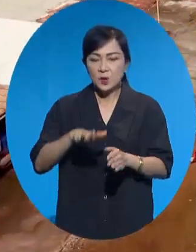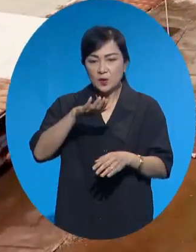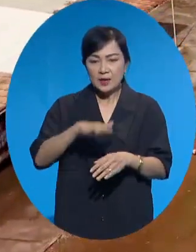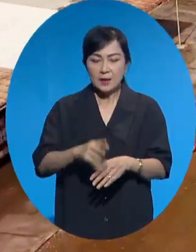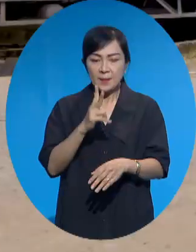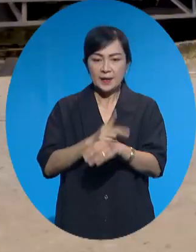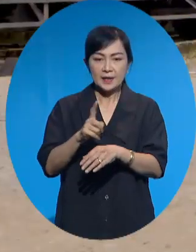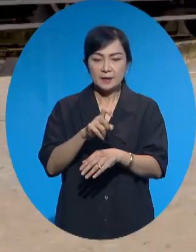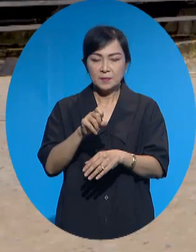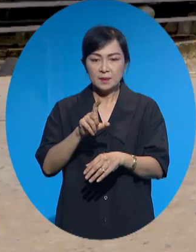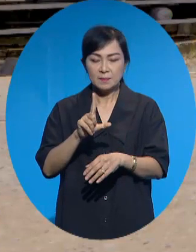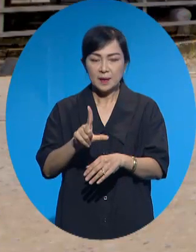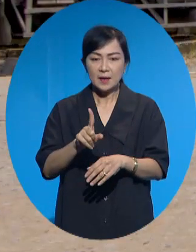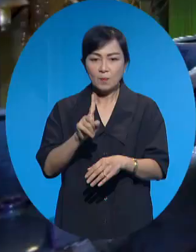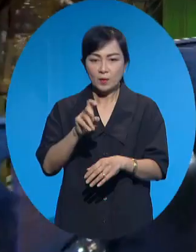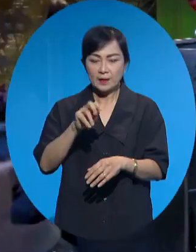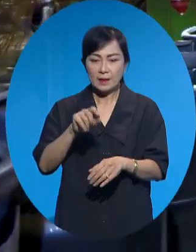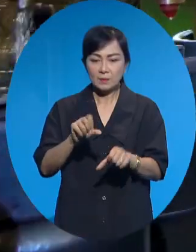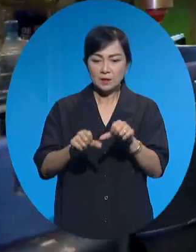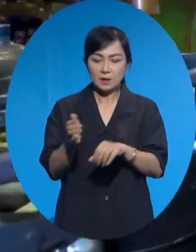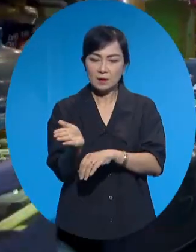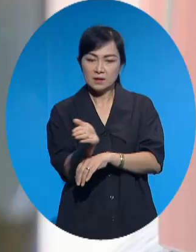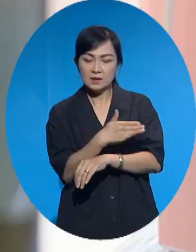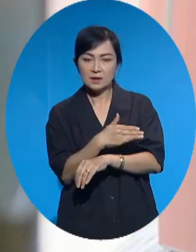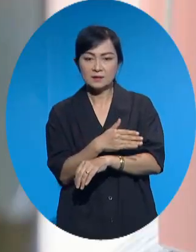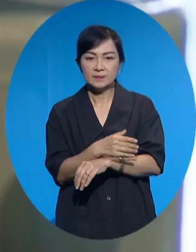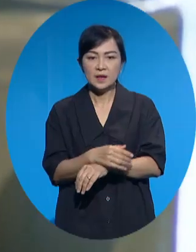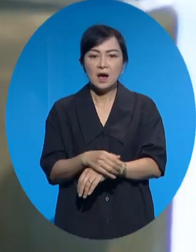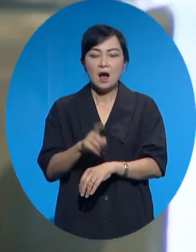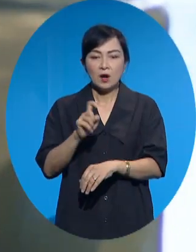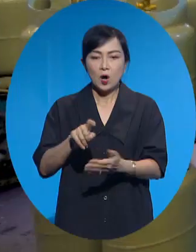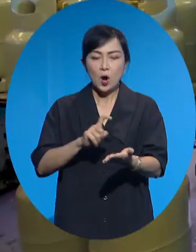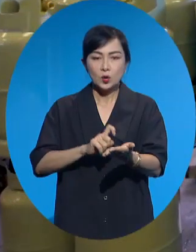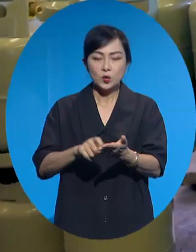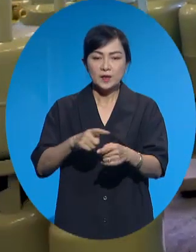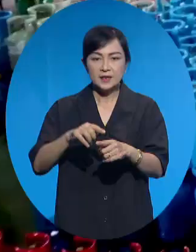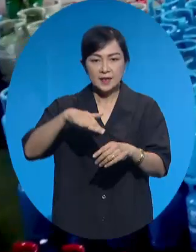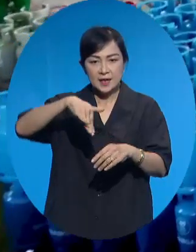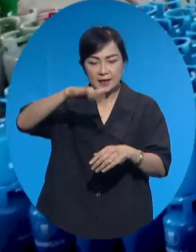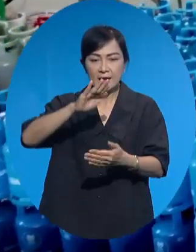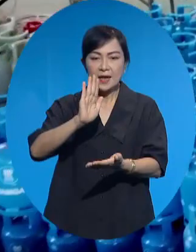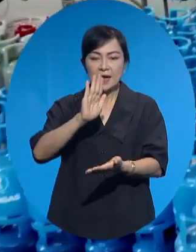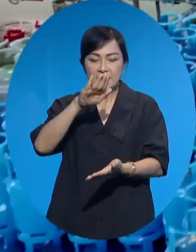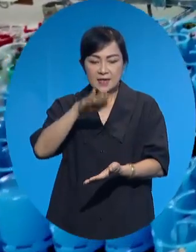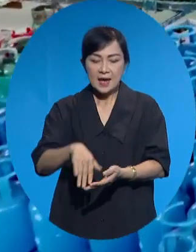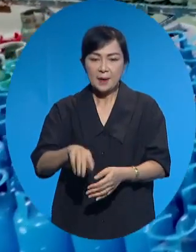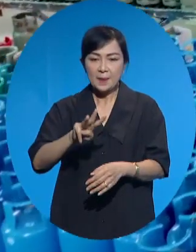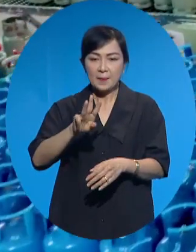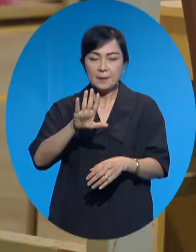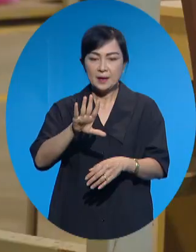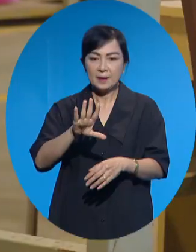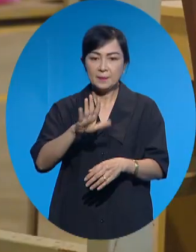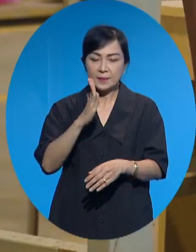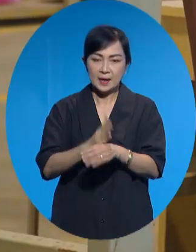1-617 đồng/kg so với tháng trước đã bao gồm thuế giá trị gia tăng tương đương giảm 35.000 đồng một bình 12